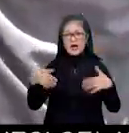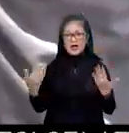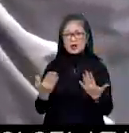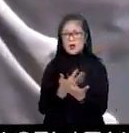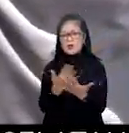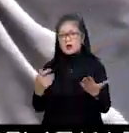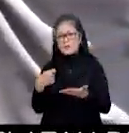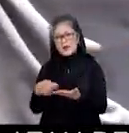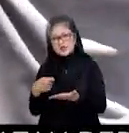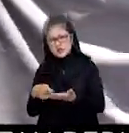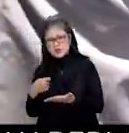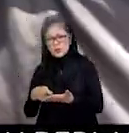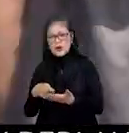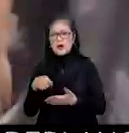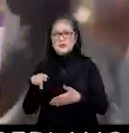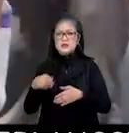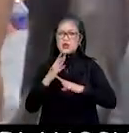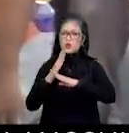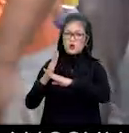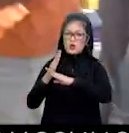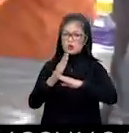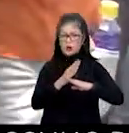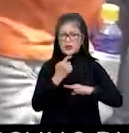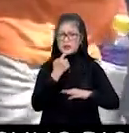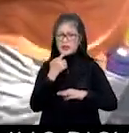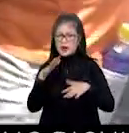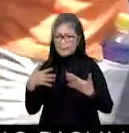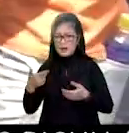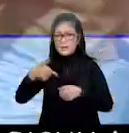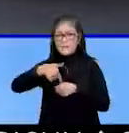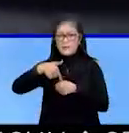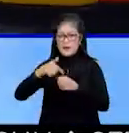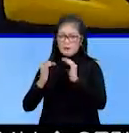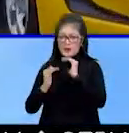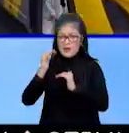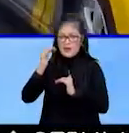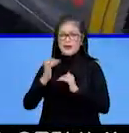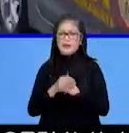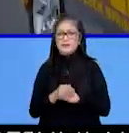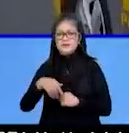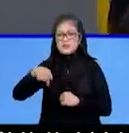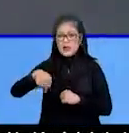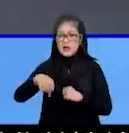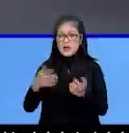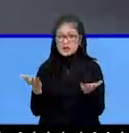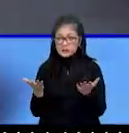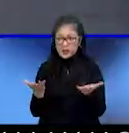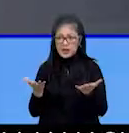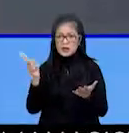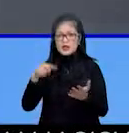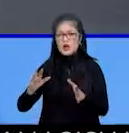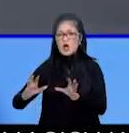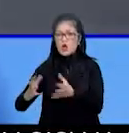mahasiswa yang melakukan penolakan terhadap kenaikan bahan bakar minyak. Dan saat ini yang ada di belakang kami adalah dari aliansi